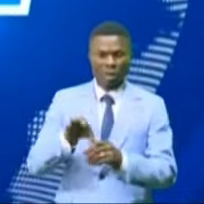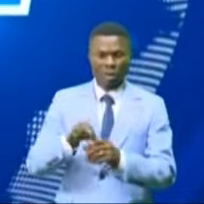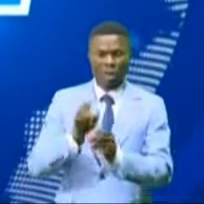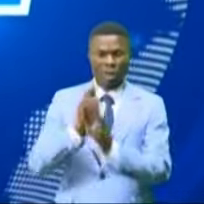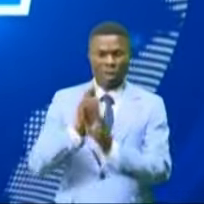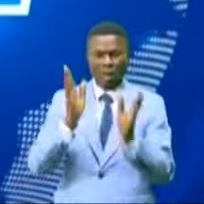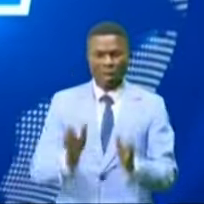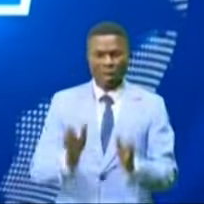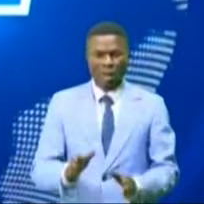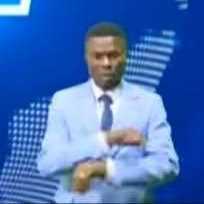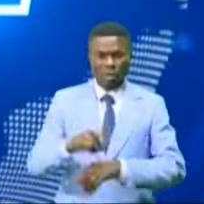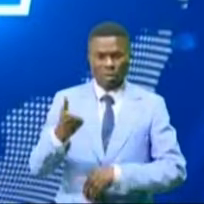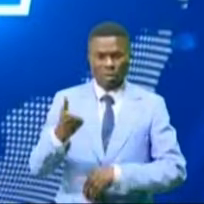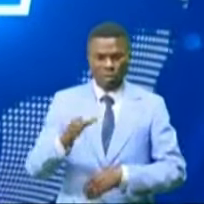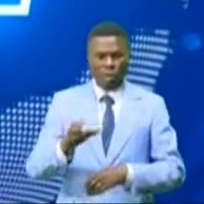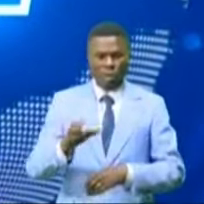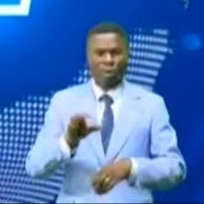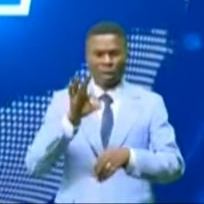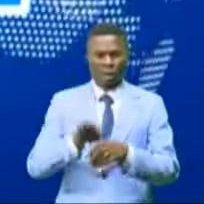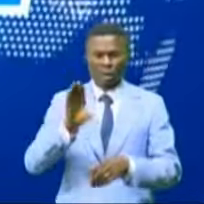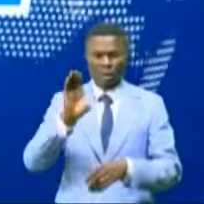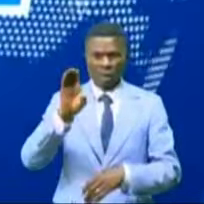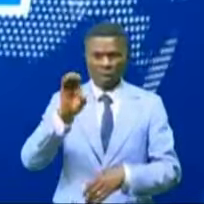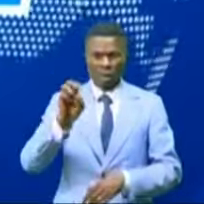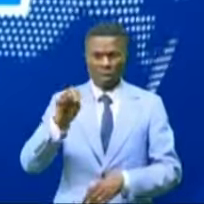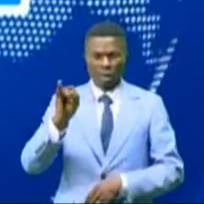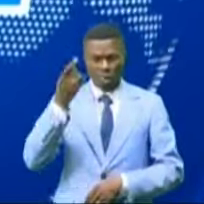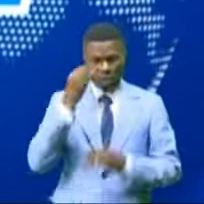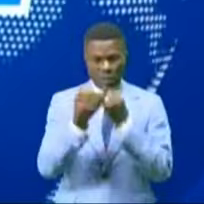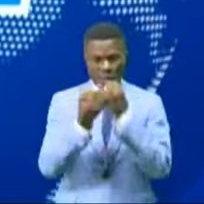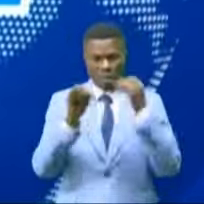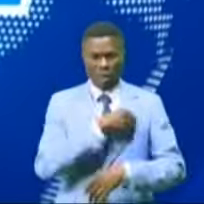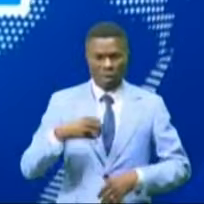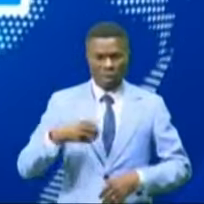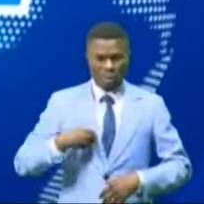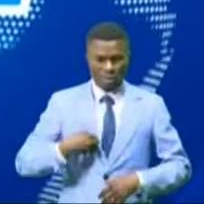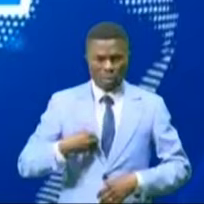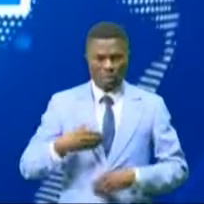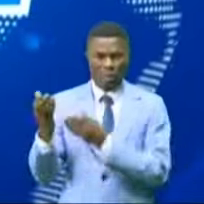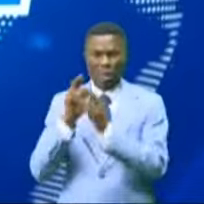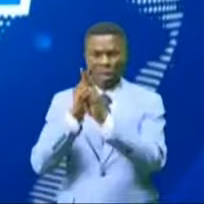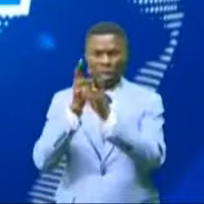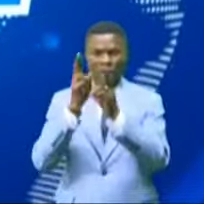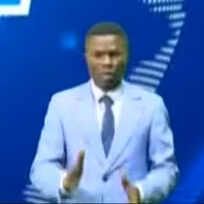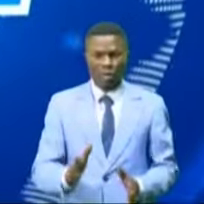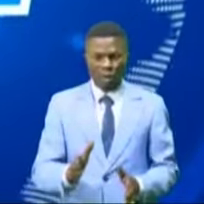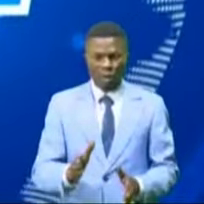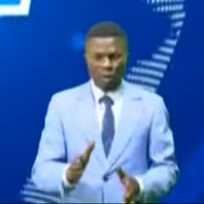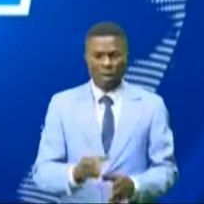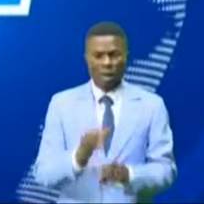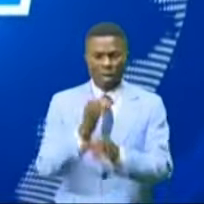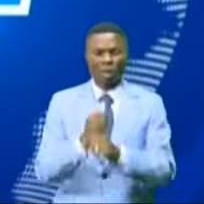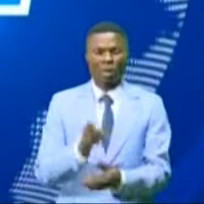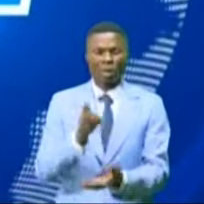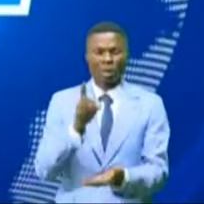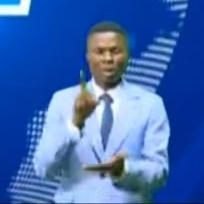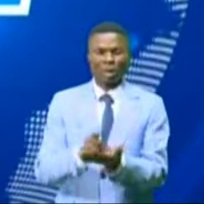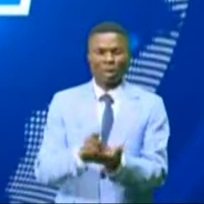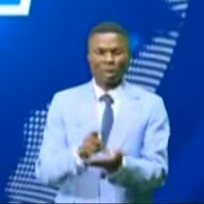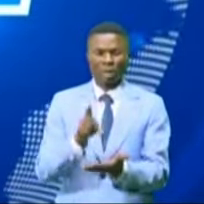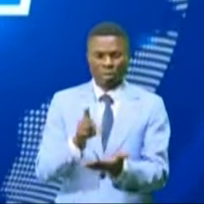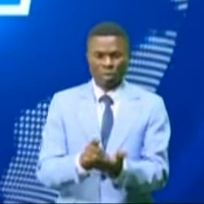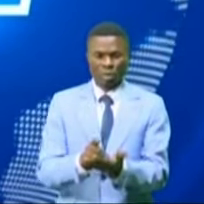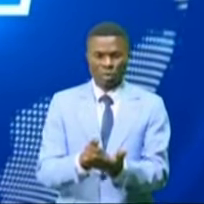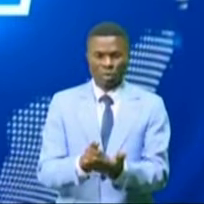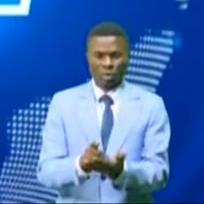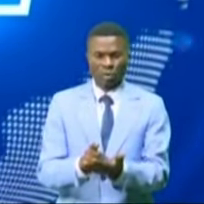rapporte l'institution d'appui, la démocratie, Mme Patiandia s'est vue être décernée par un fait et un